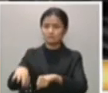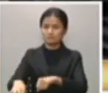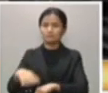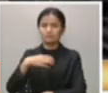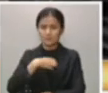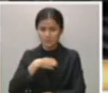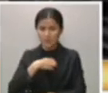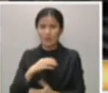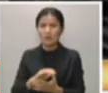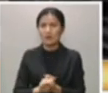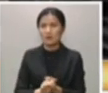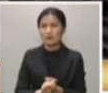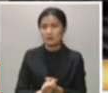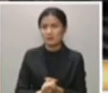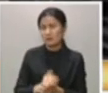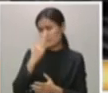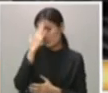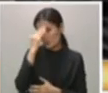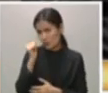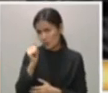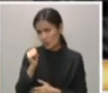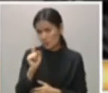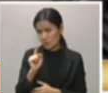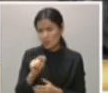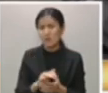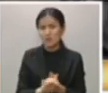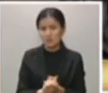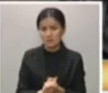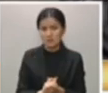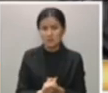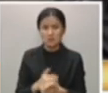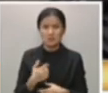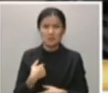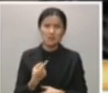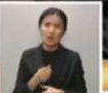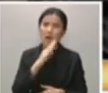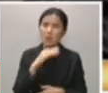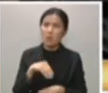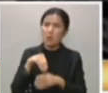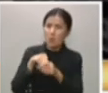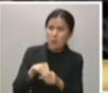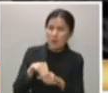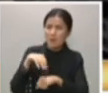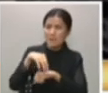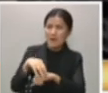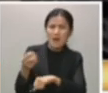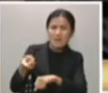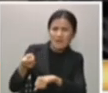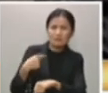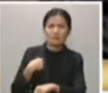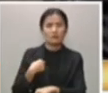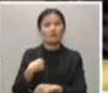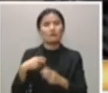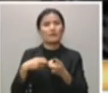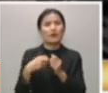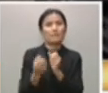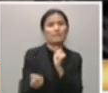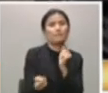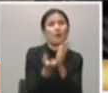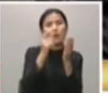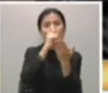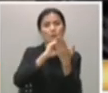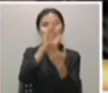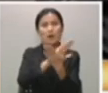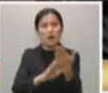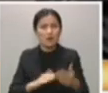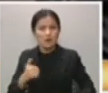าะให้ระบอบประชาธิปไตยของประเทศไทยให้ถดถอยผิดรูปผิดร่างอับอายต่อสายตาชาวโลก